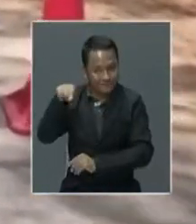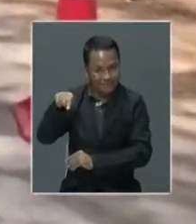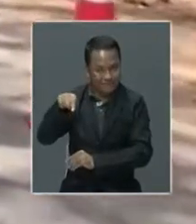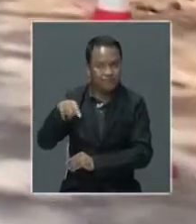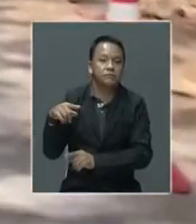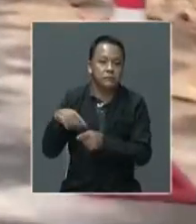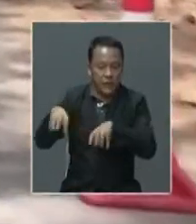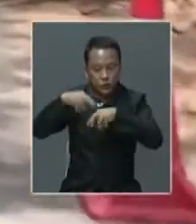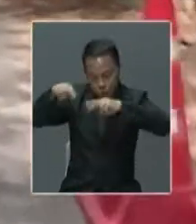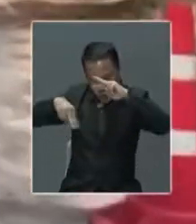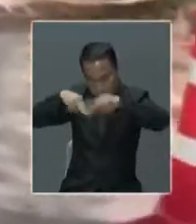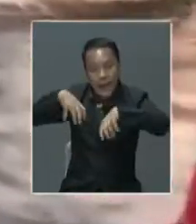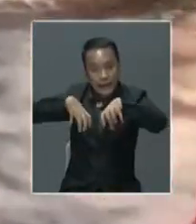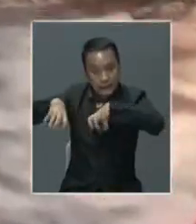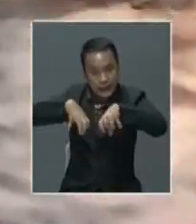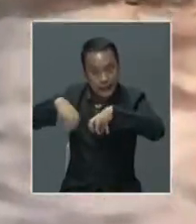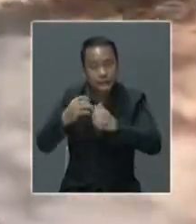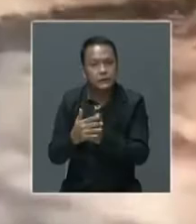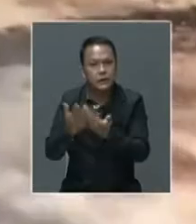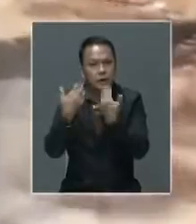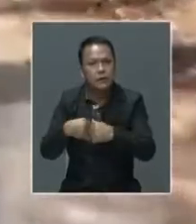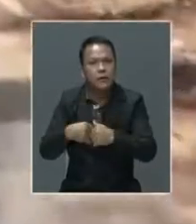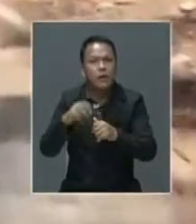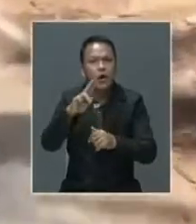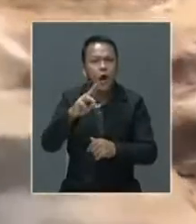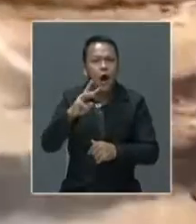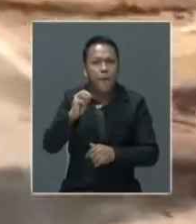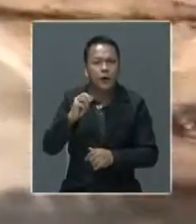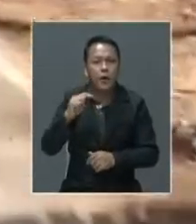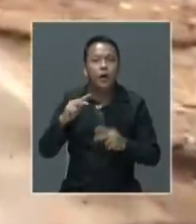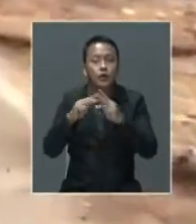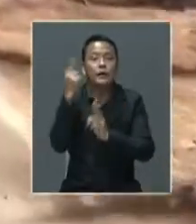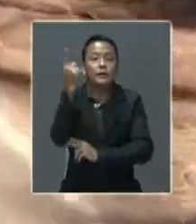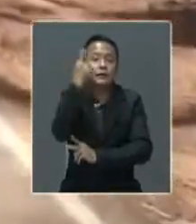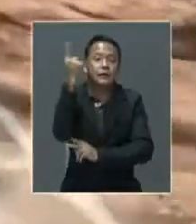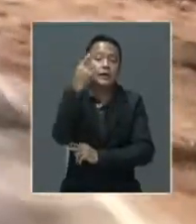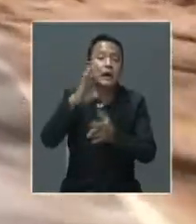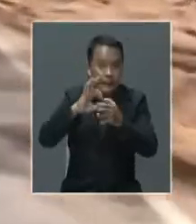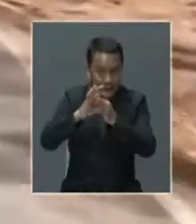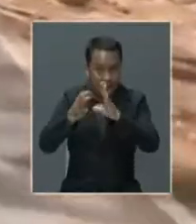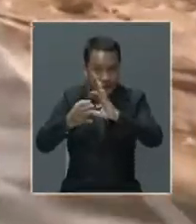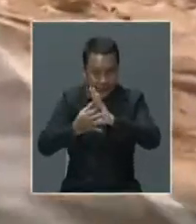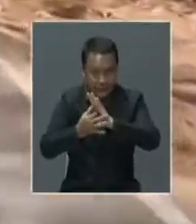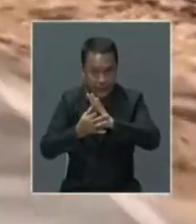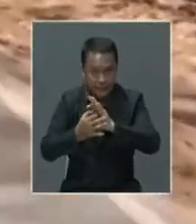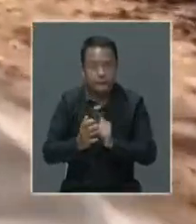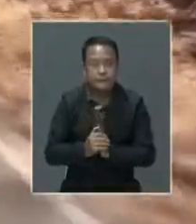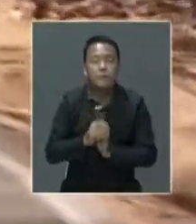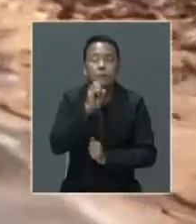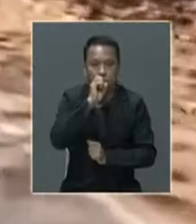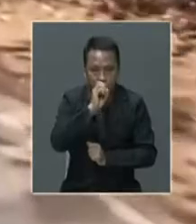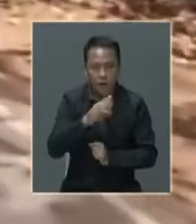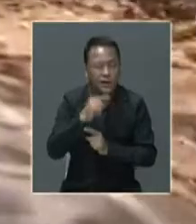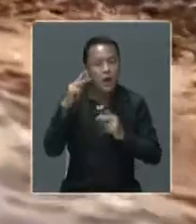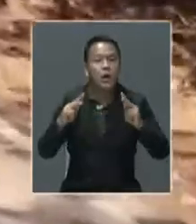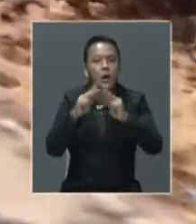ามาดูแลดำเนินการตรงนี้ขณะที่รัฐมนตรีว่าการกระทรวงการท่องเที่ยวและกีฬาคุณพิพัฒน์รัชกิจประการก็บอกว่าท